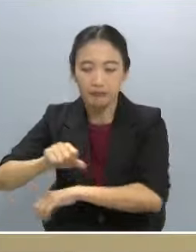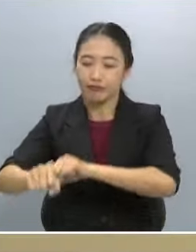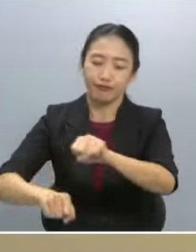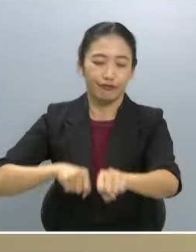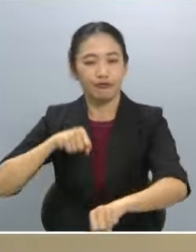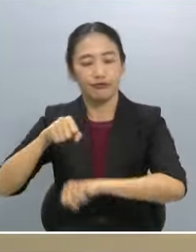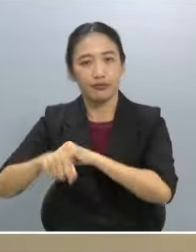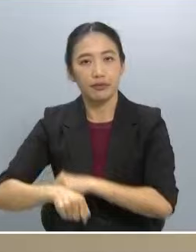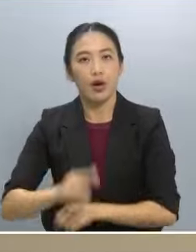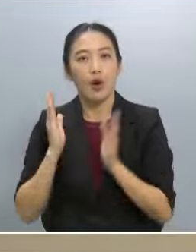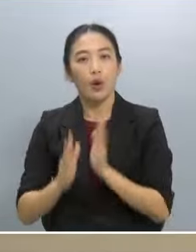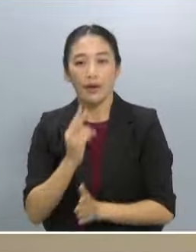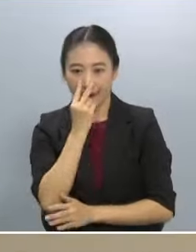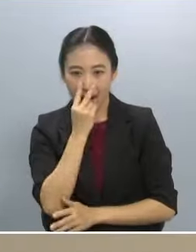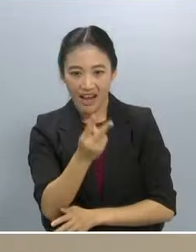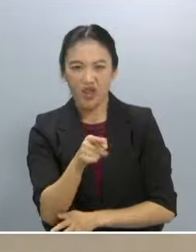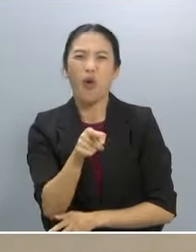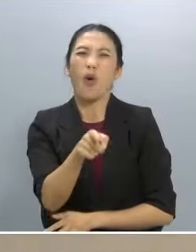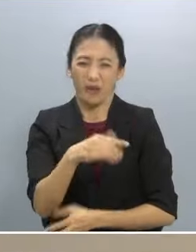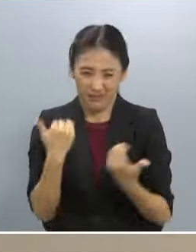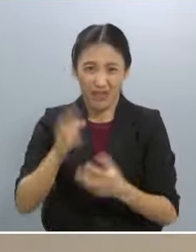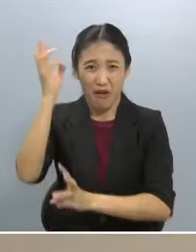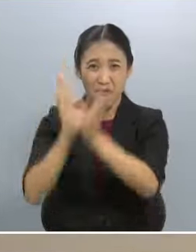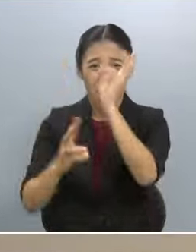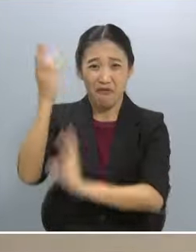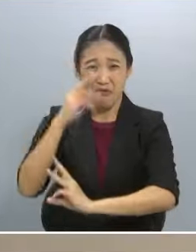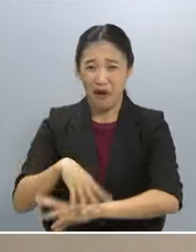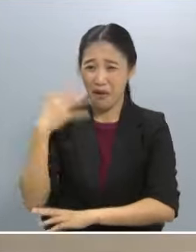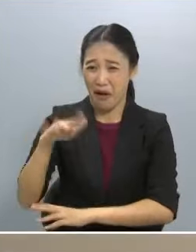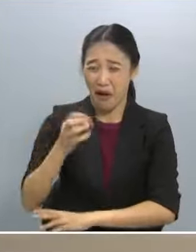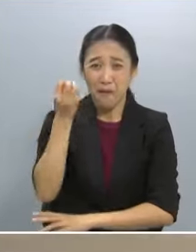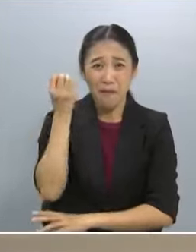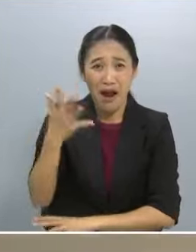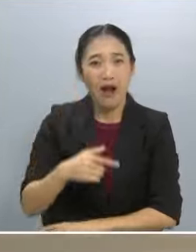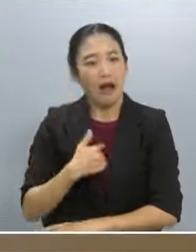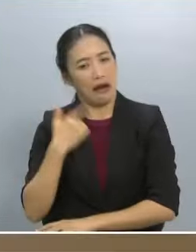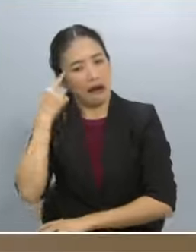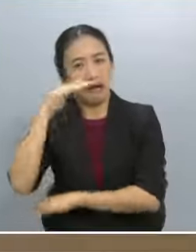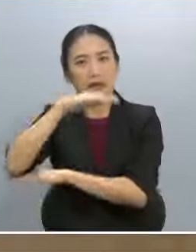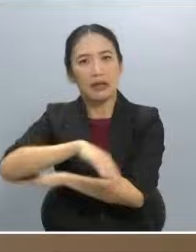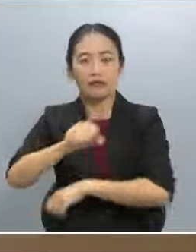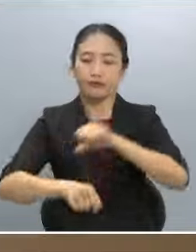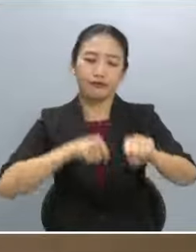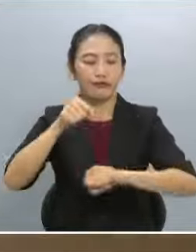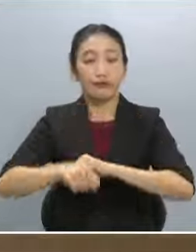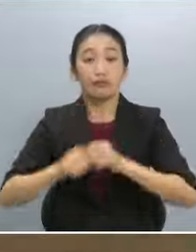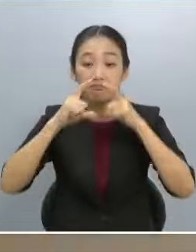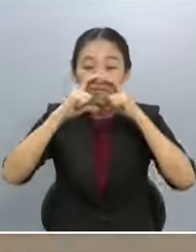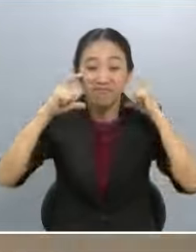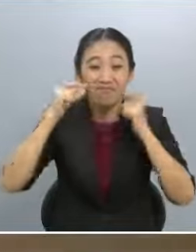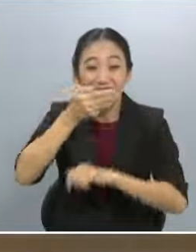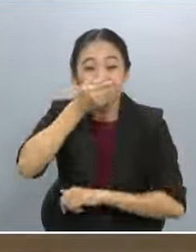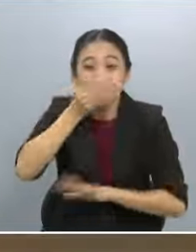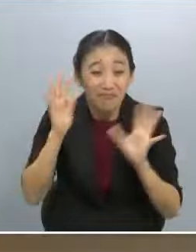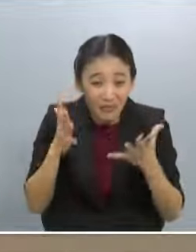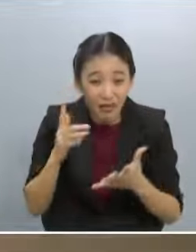หนักหน่วงอันท่านนายกซ้อมปั่นจักรยานแล้วไม่ใส่หน้ากากด้วยนะก็ปรากฏว่าอาจารย์เจชราเด่นดวงบริพันธ์ว่ายังไง เห็นนายกเ